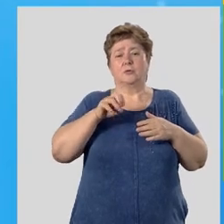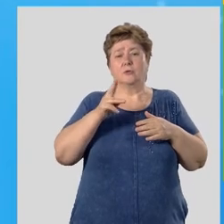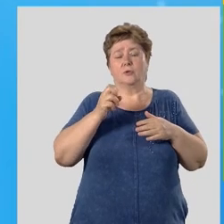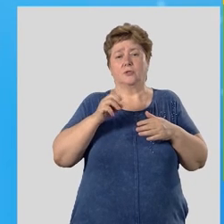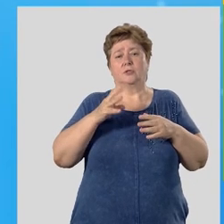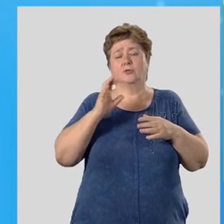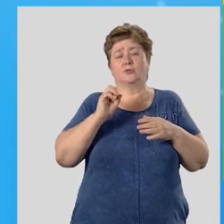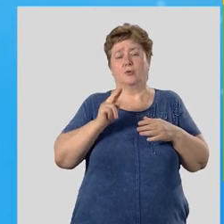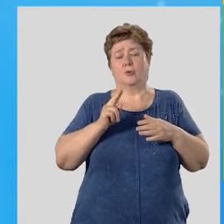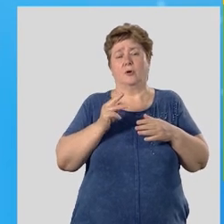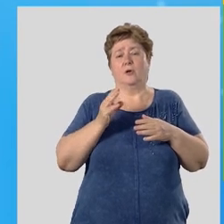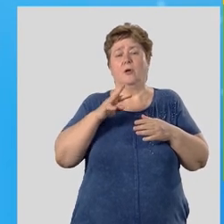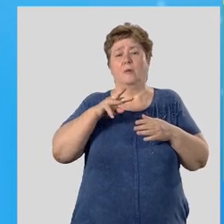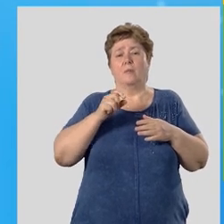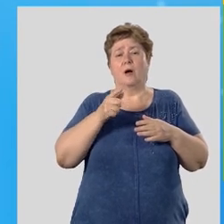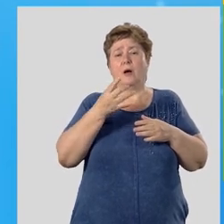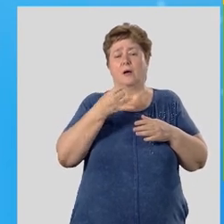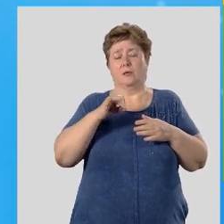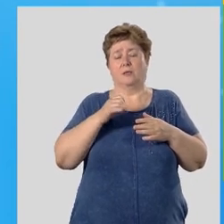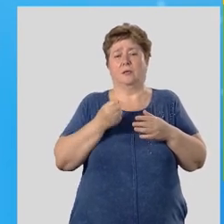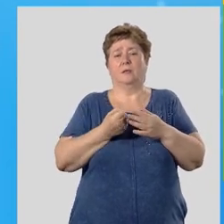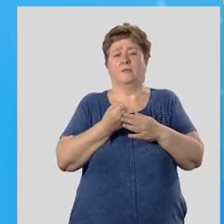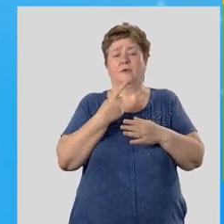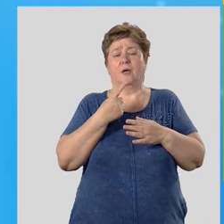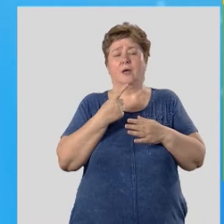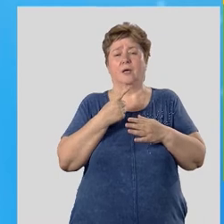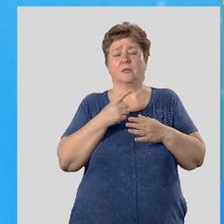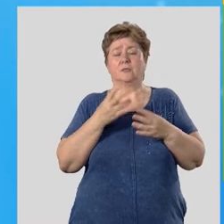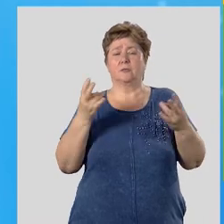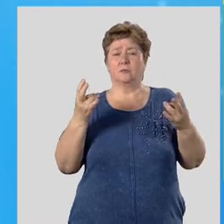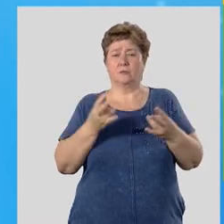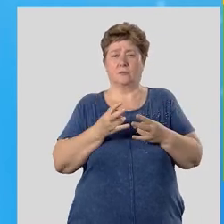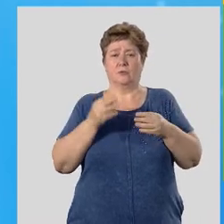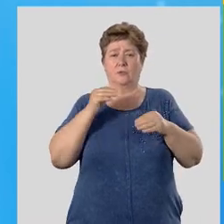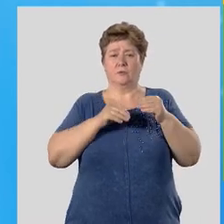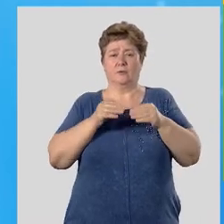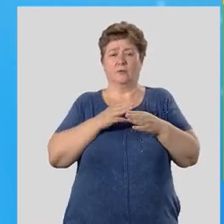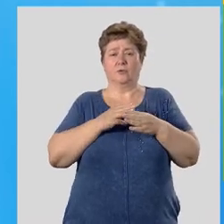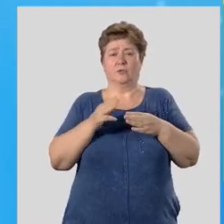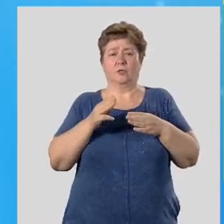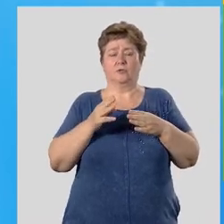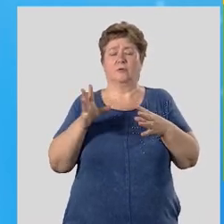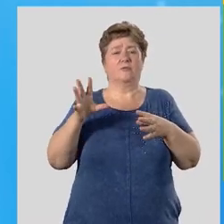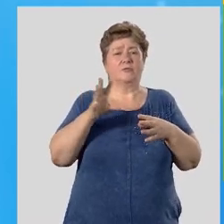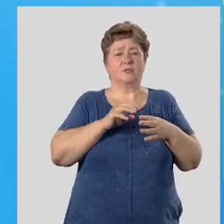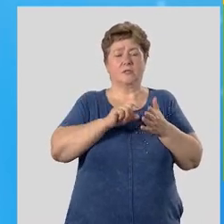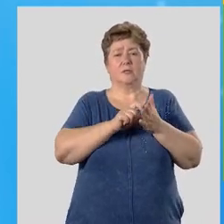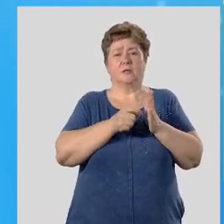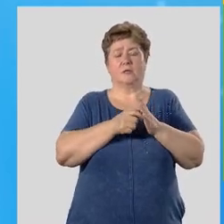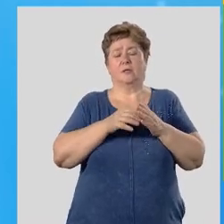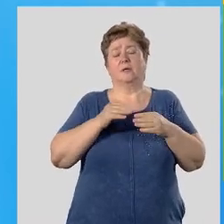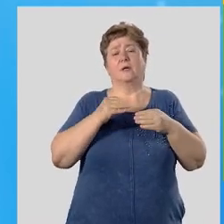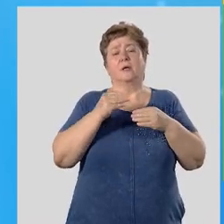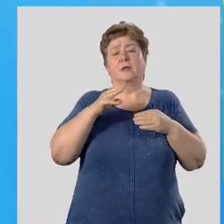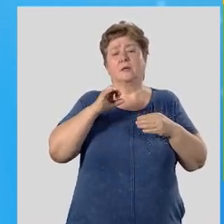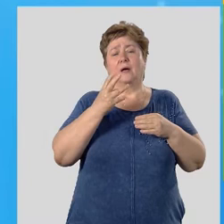сока. Магний является необходимой составной частью всех клеток и